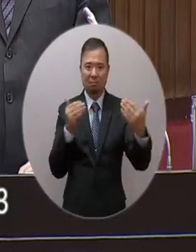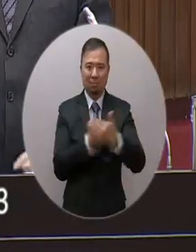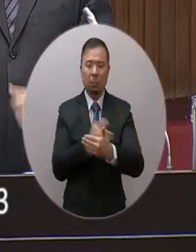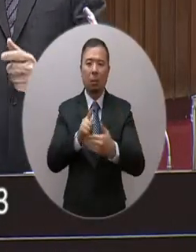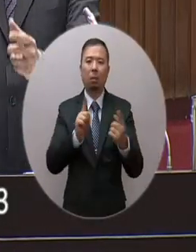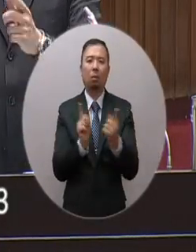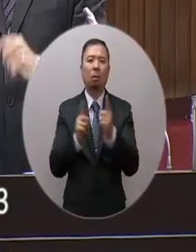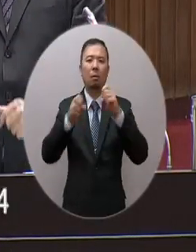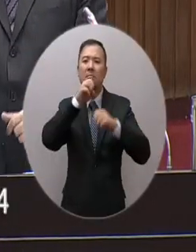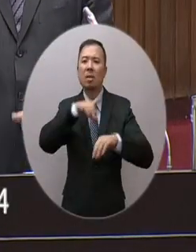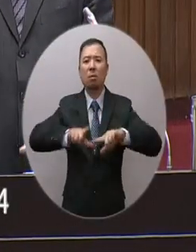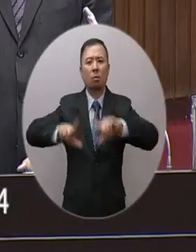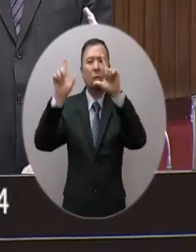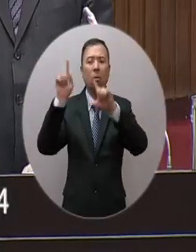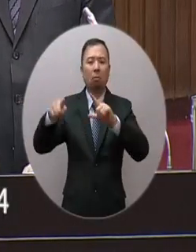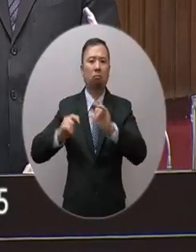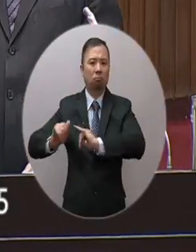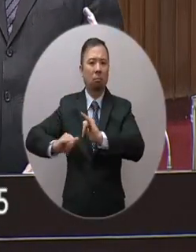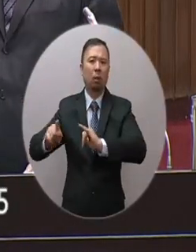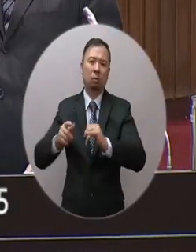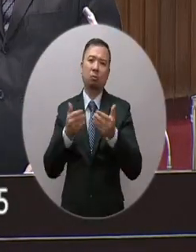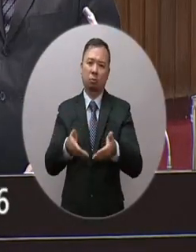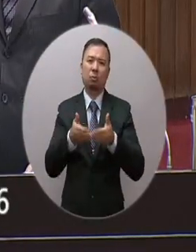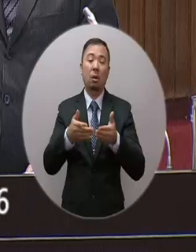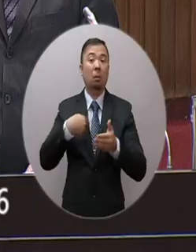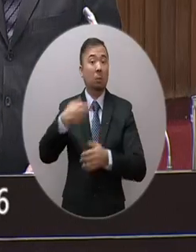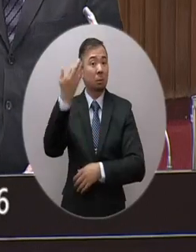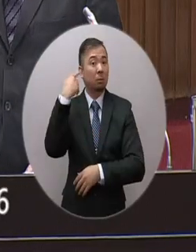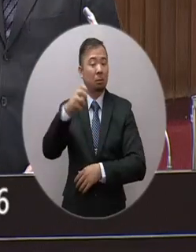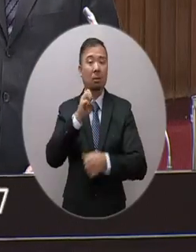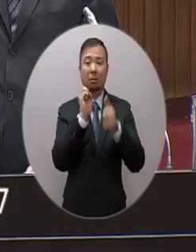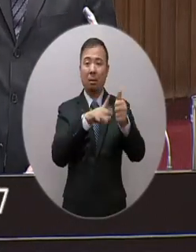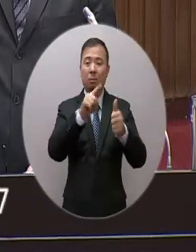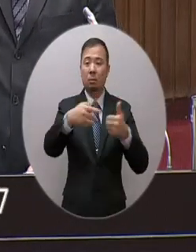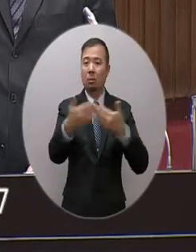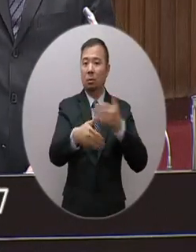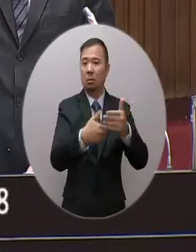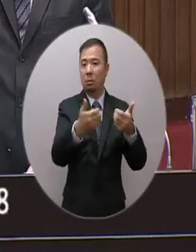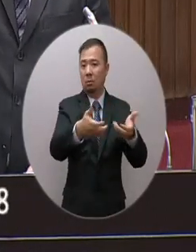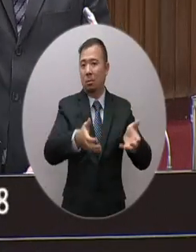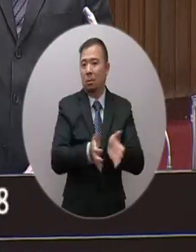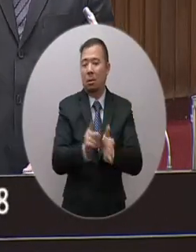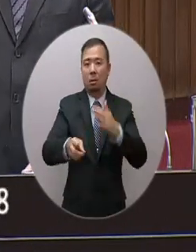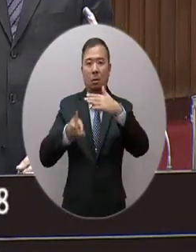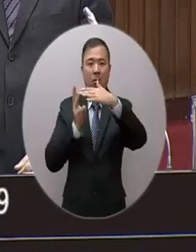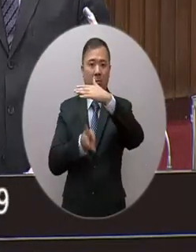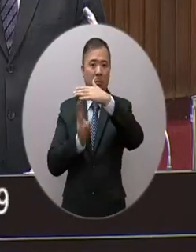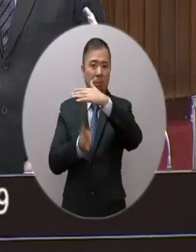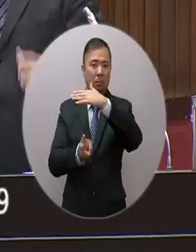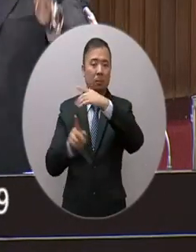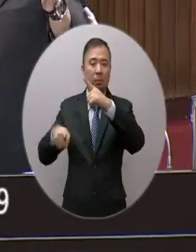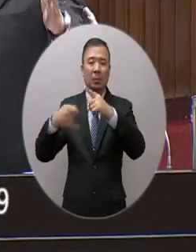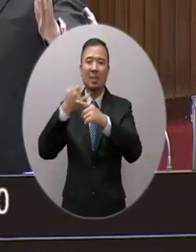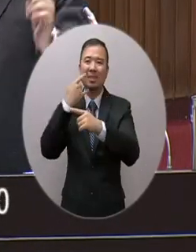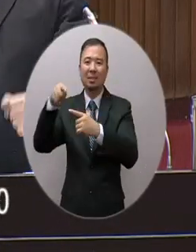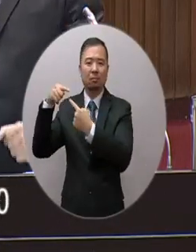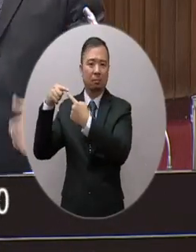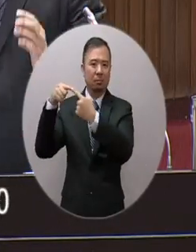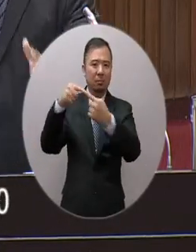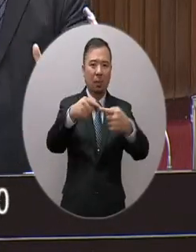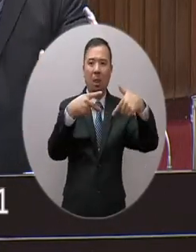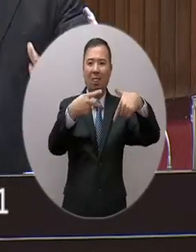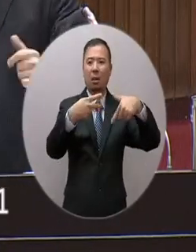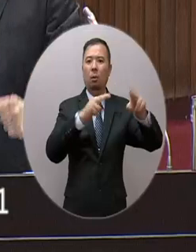要的，所以迄阵嘛有甲交通部讲，希望讲为这个国道三中底站起来，会当接到银幕这一段先